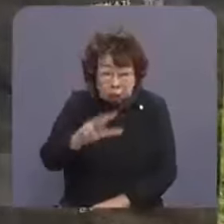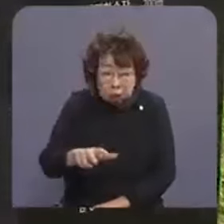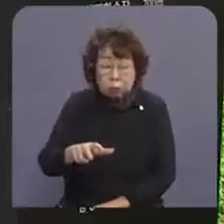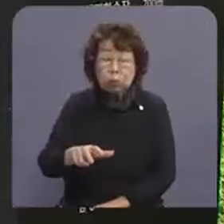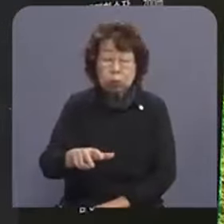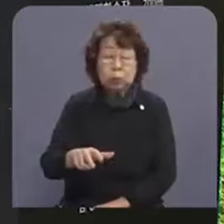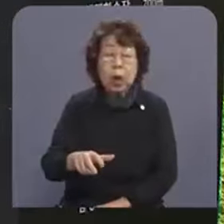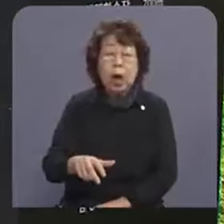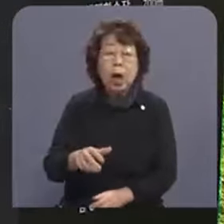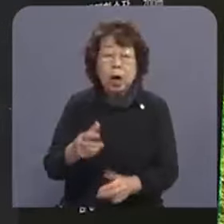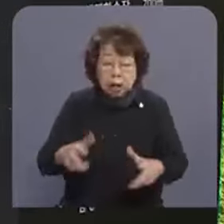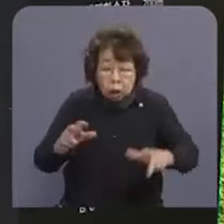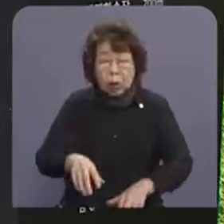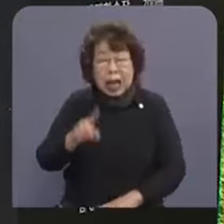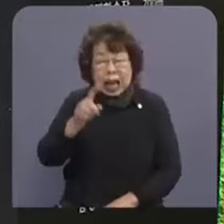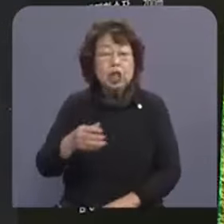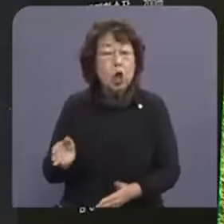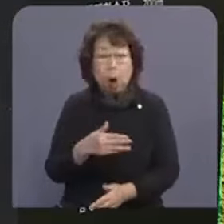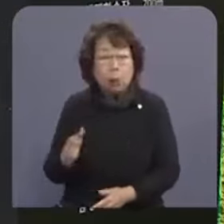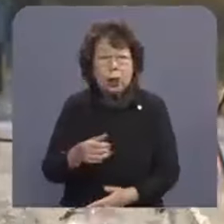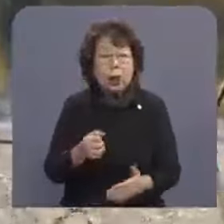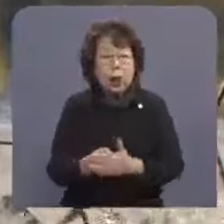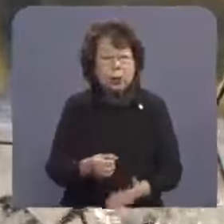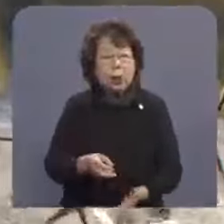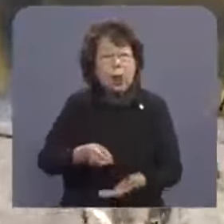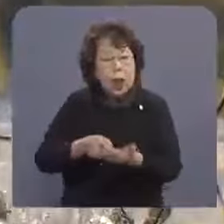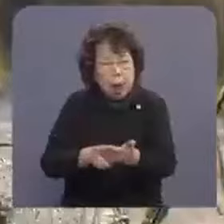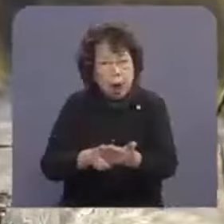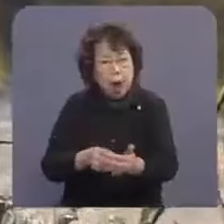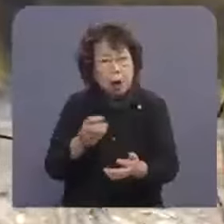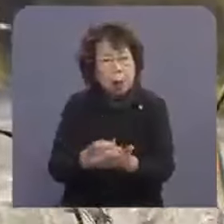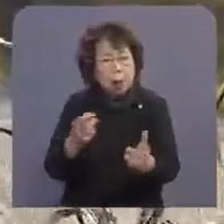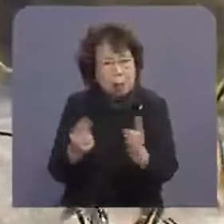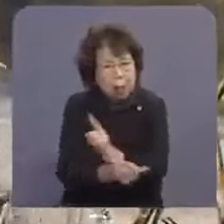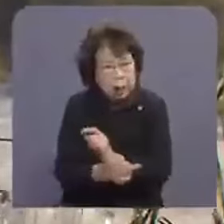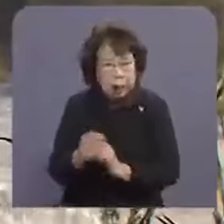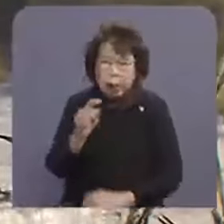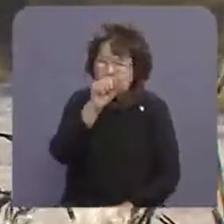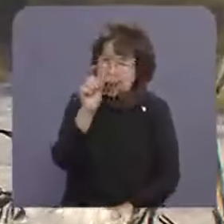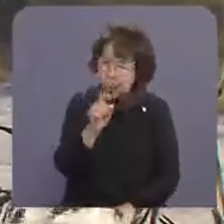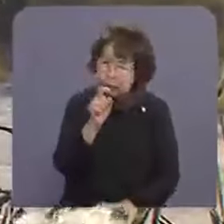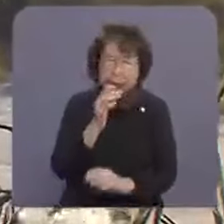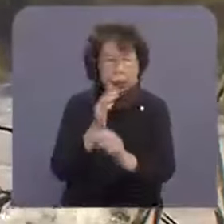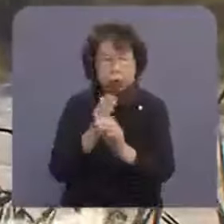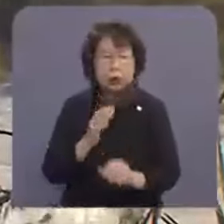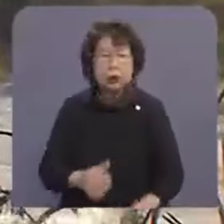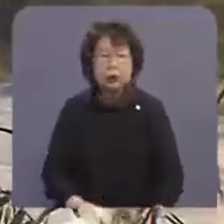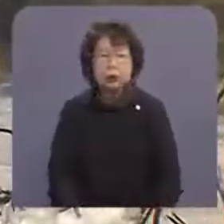법 개정으로 속도를 낼지 주목됩니다. KBS 뉴스 황현규입니다.